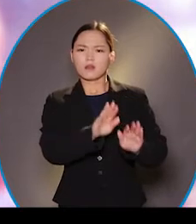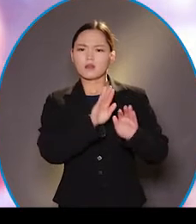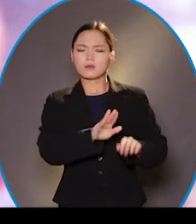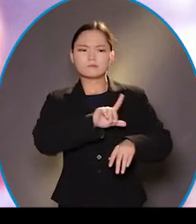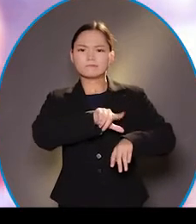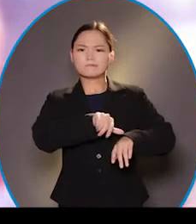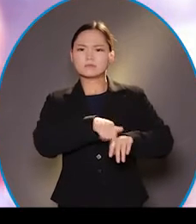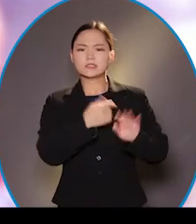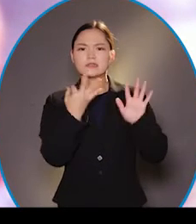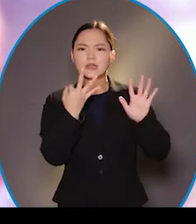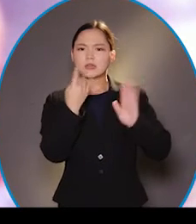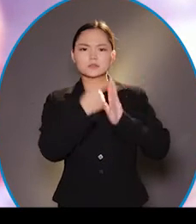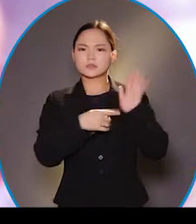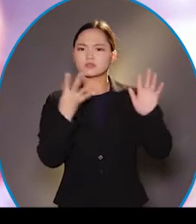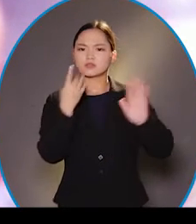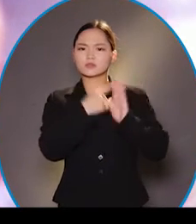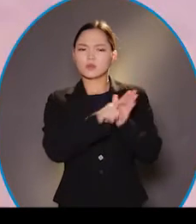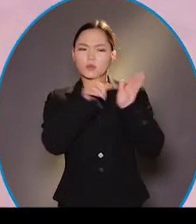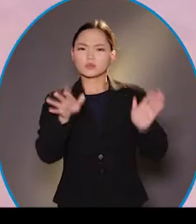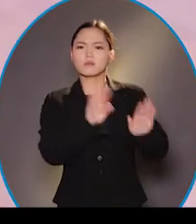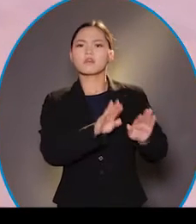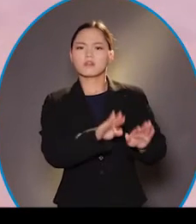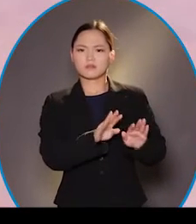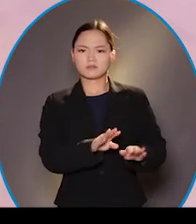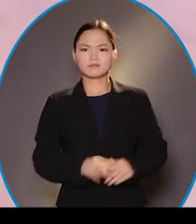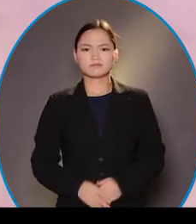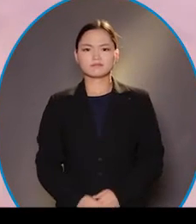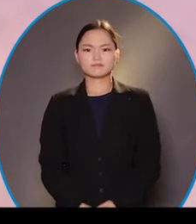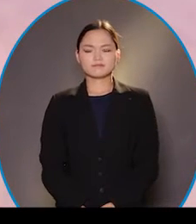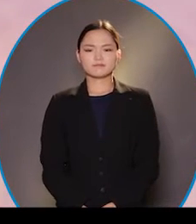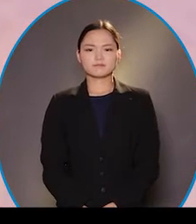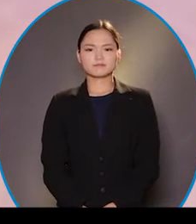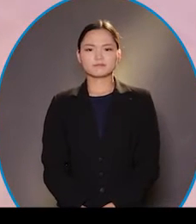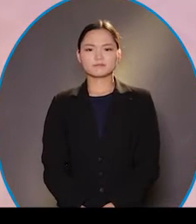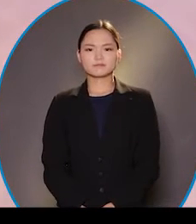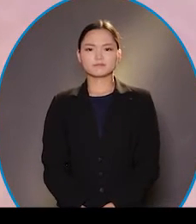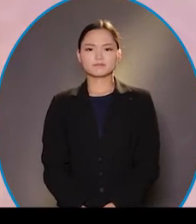нэг 8-9 сар хавцаа явцсан байсан. Тэгэхэд